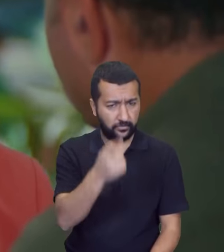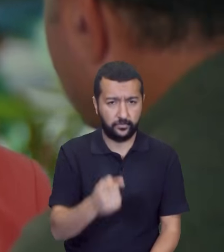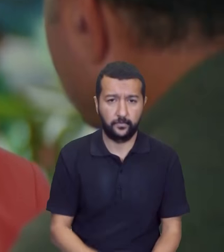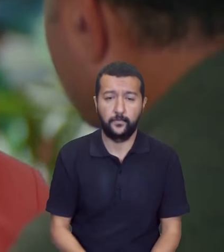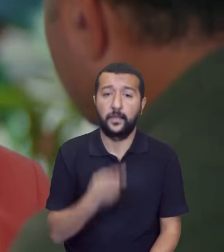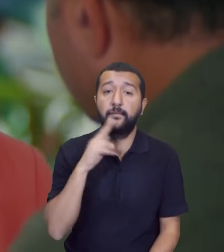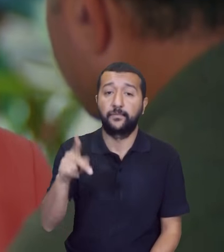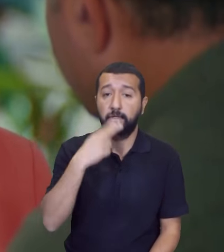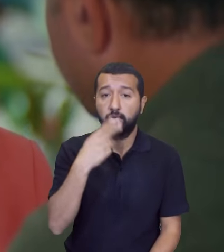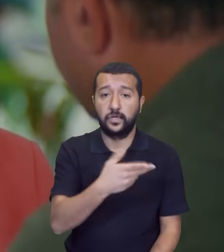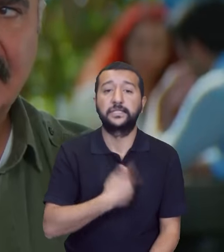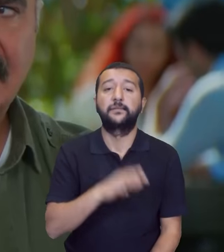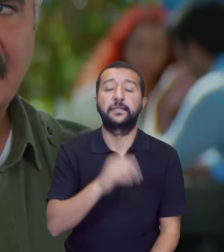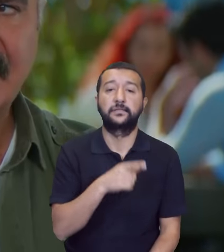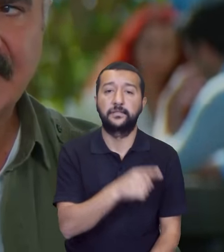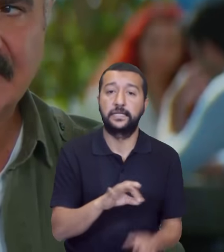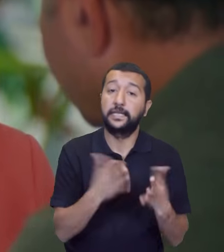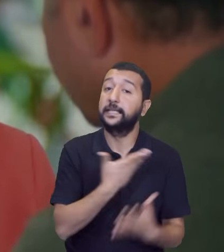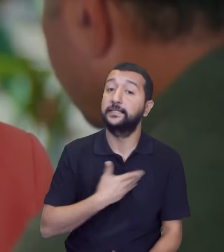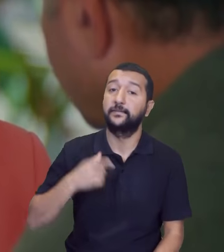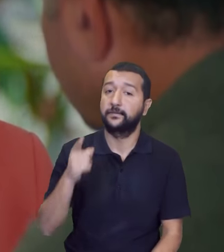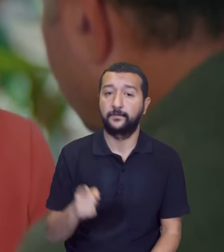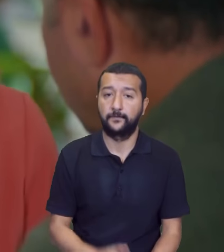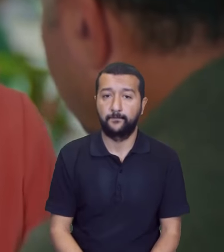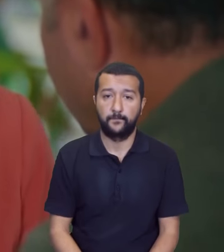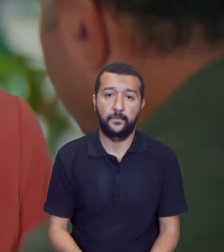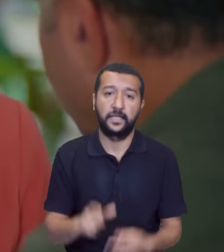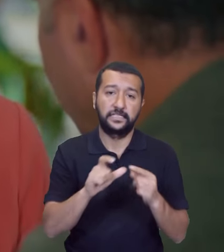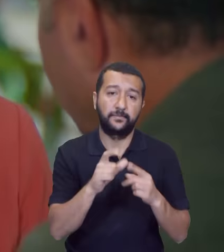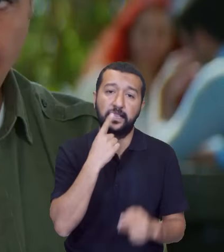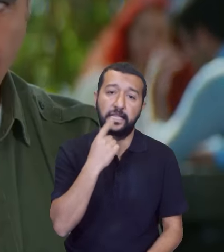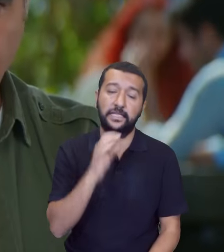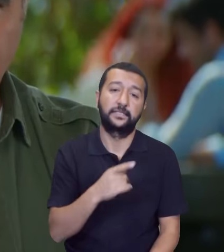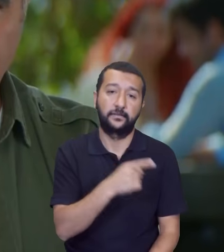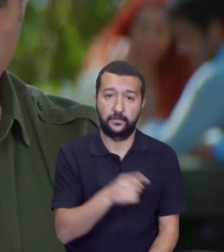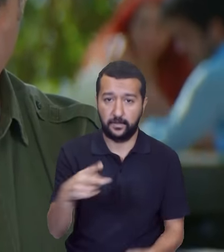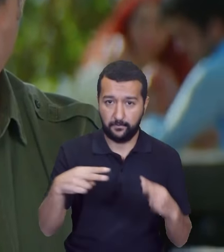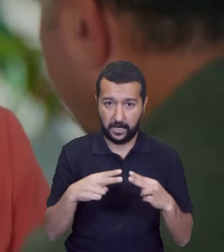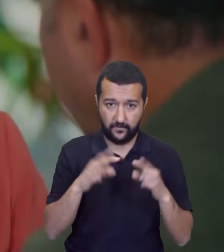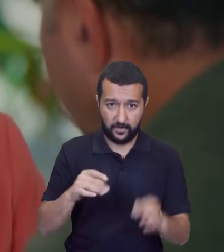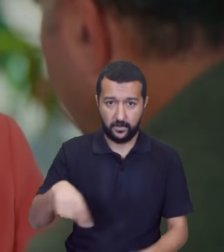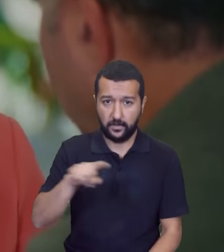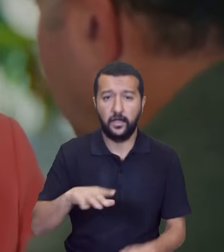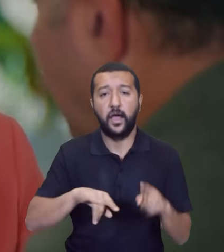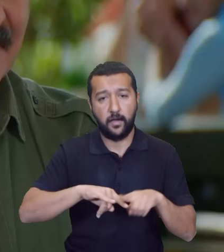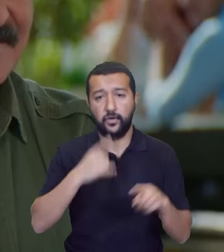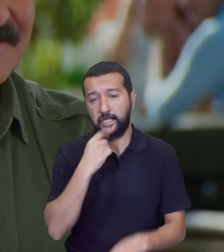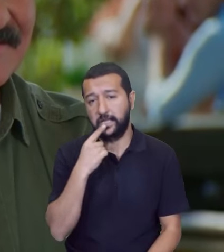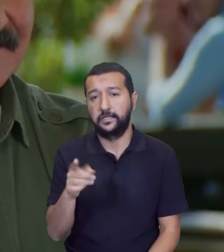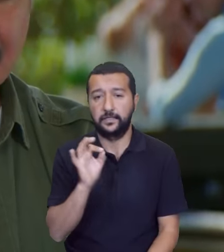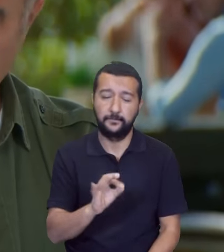beni. Ablam çikolata sevmez. Ne sever? Şerbetli tatlı. Ha, baklava falan. Hamur